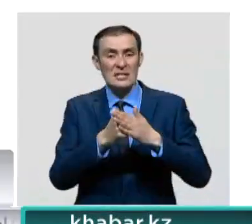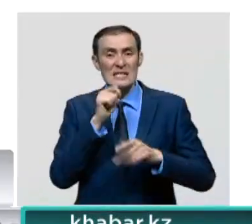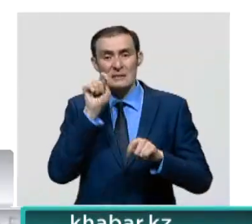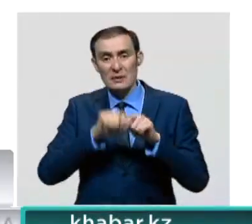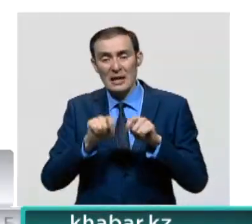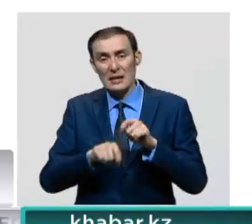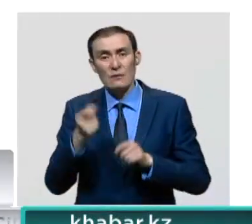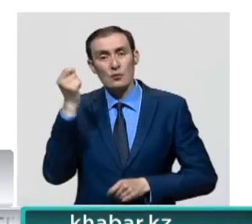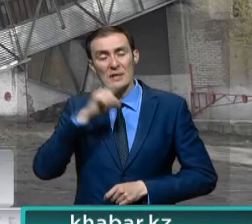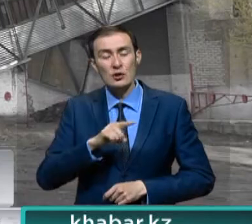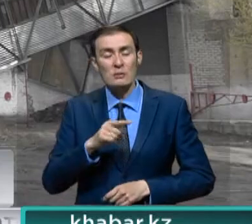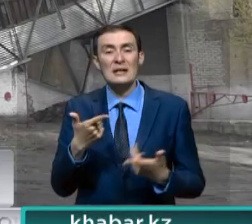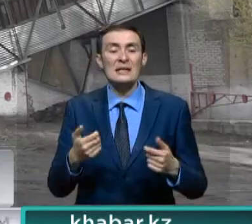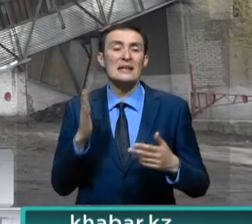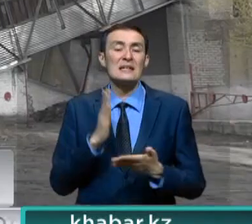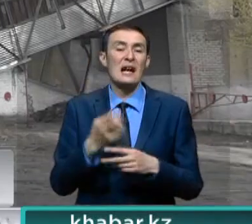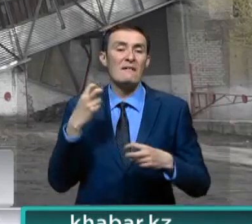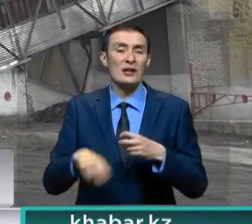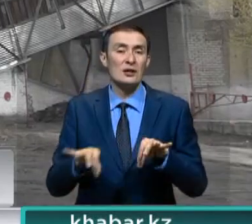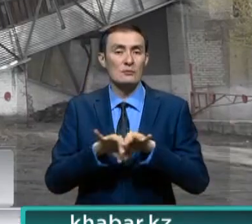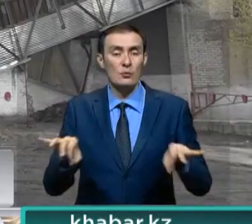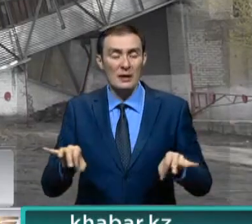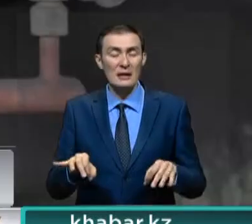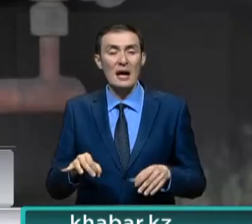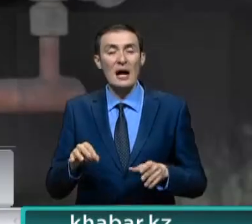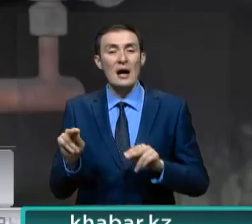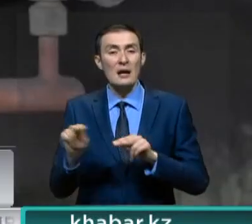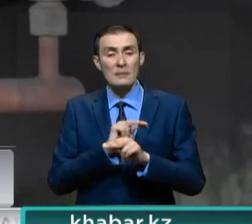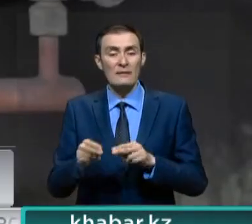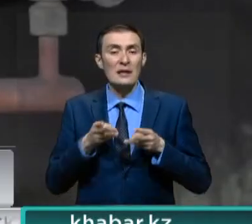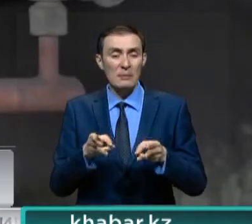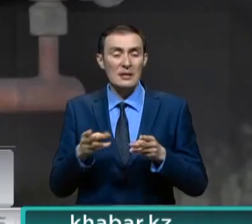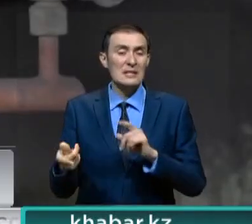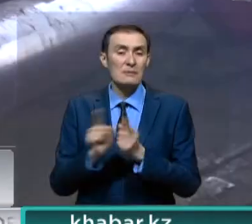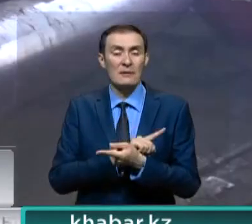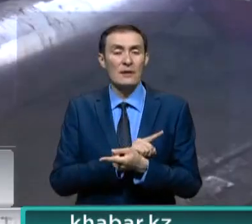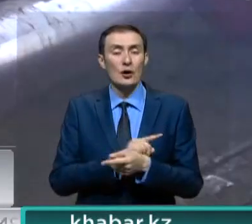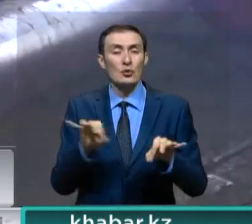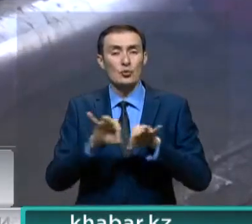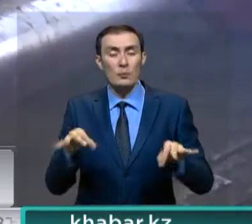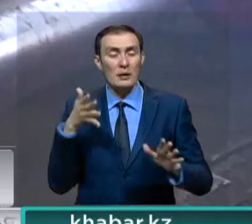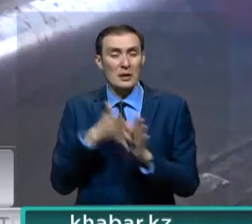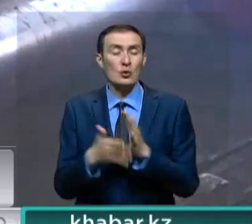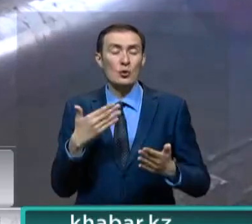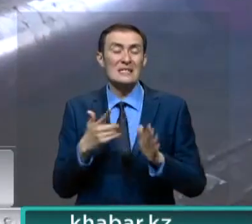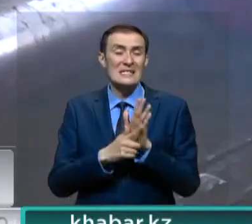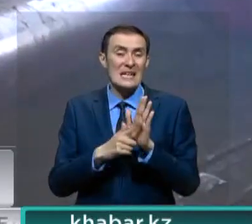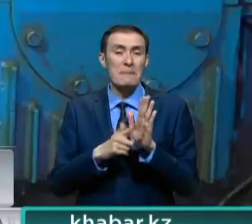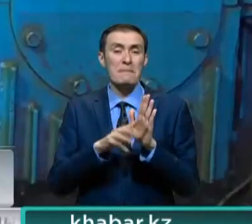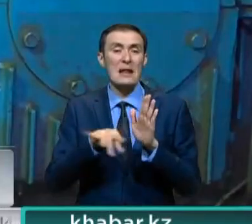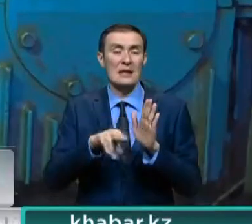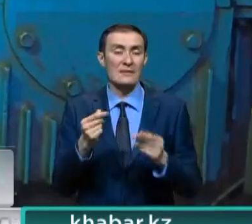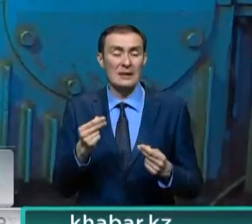самые аварийные участки сетей. На реконструкцию центральных, котельных и полную замену изношенных участков потратят около 7 миллиардов